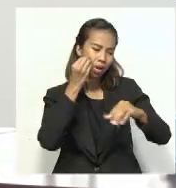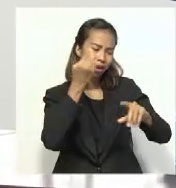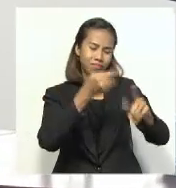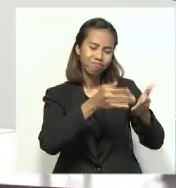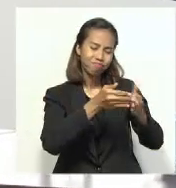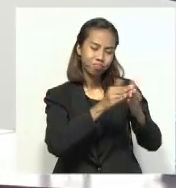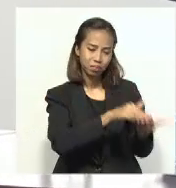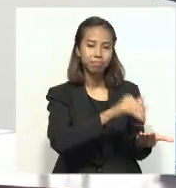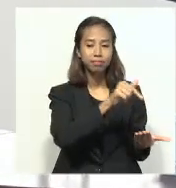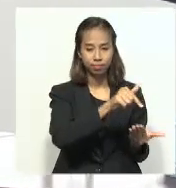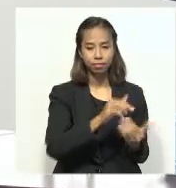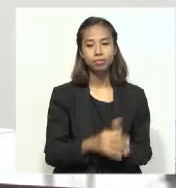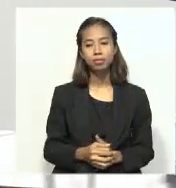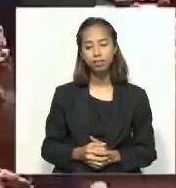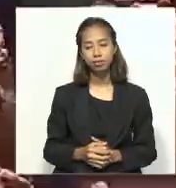ครับ